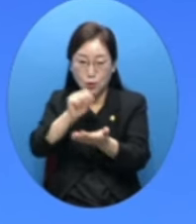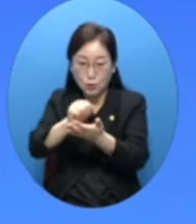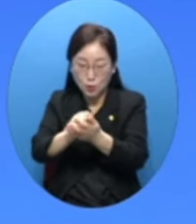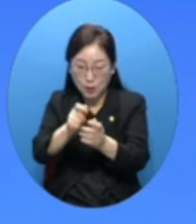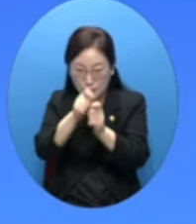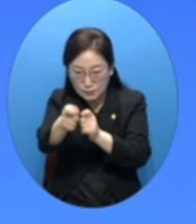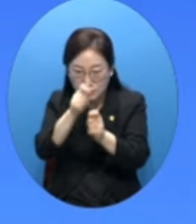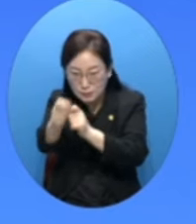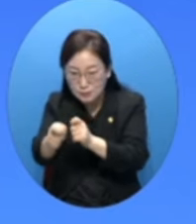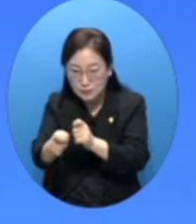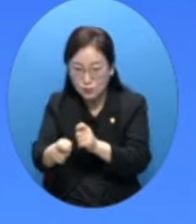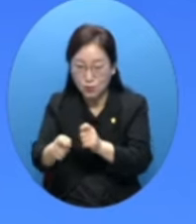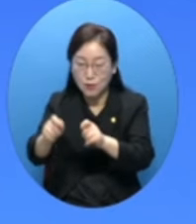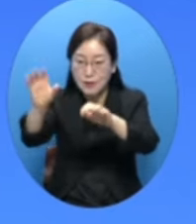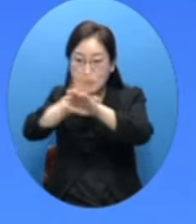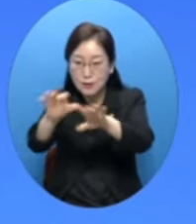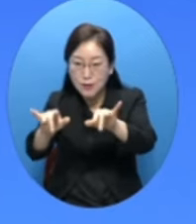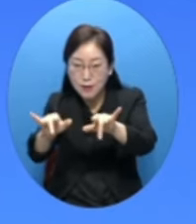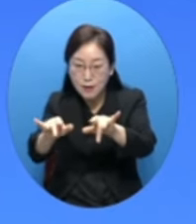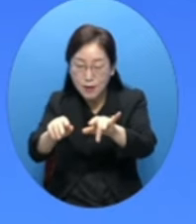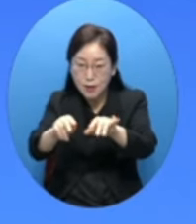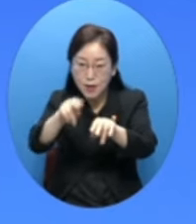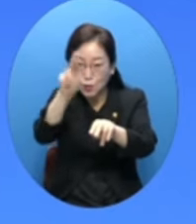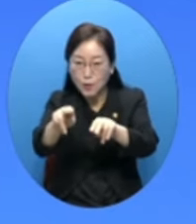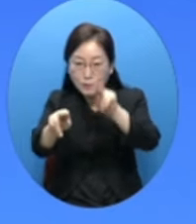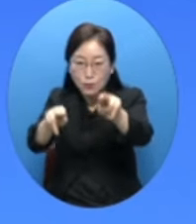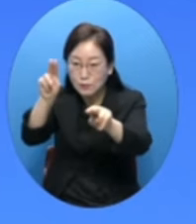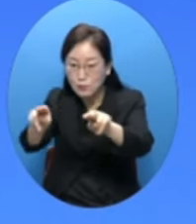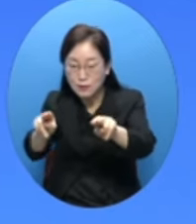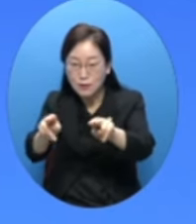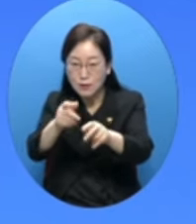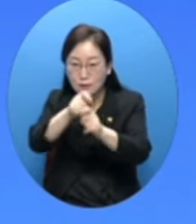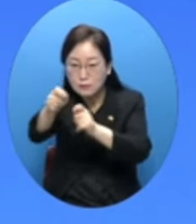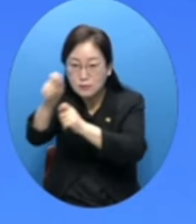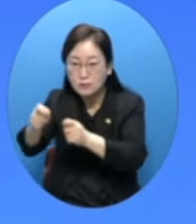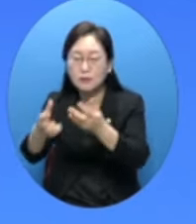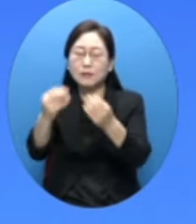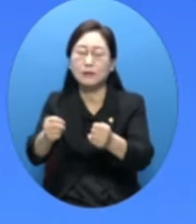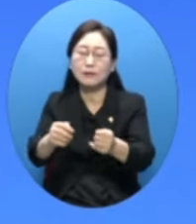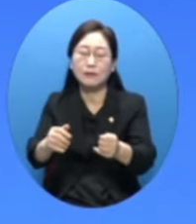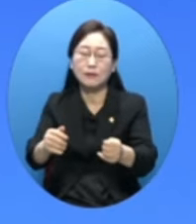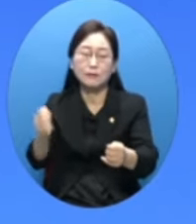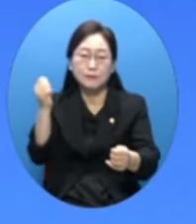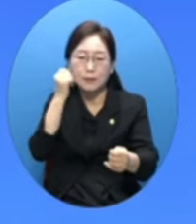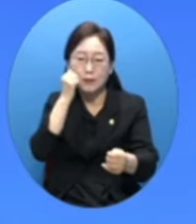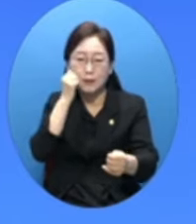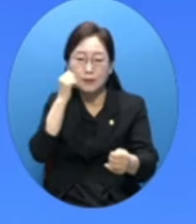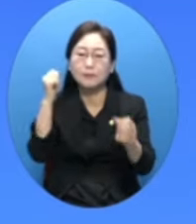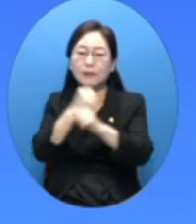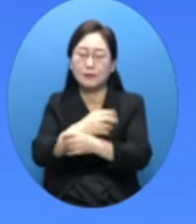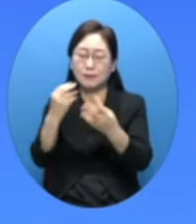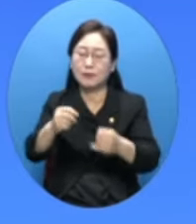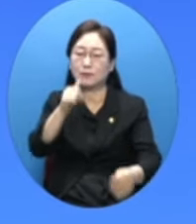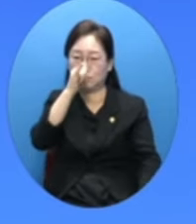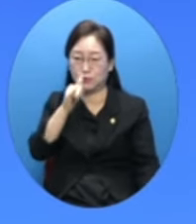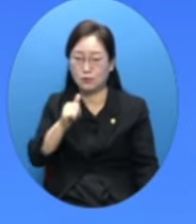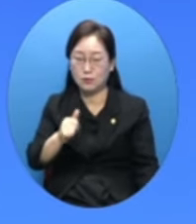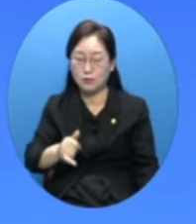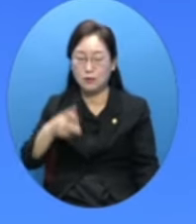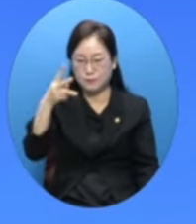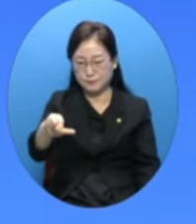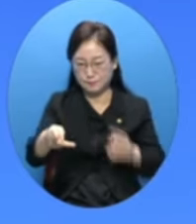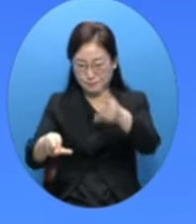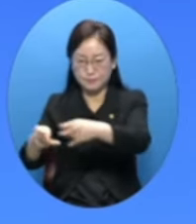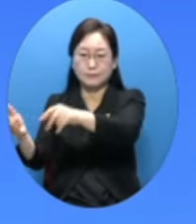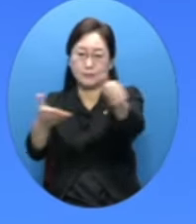도박, 여러 가지 도박에 빠져갖고 폐가 많이 사는 사람이 얼마나 많은지 모릅니다. 이러한 유혹을 끊어내야 되는